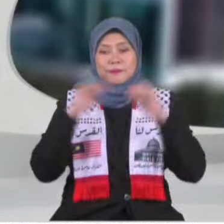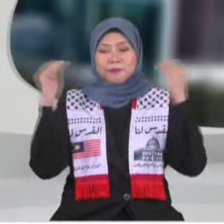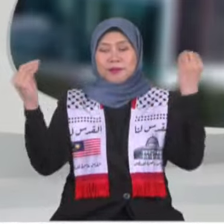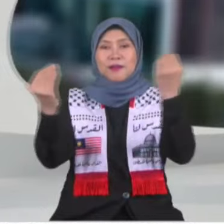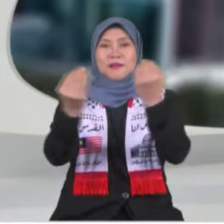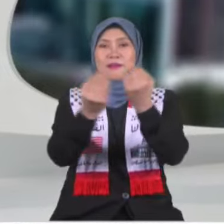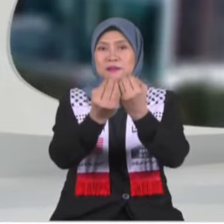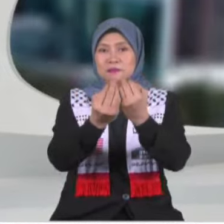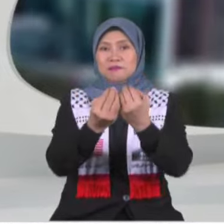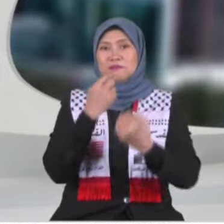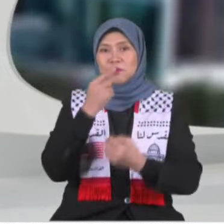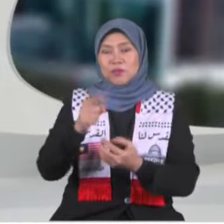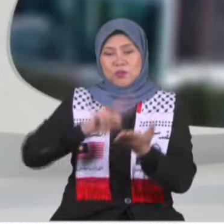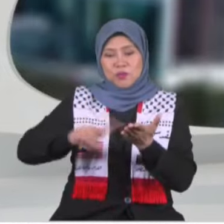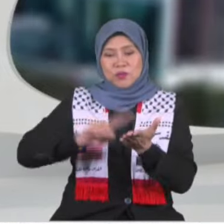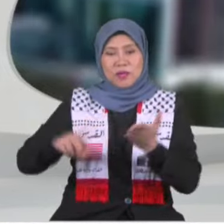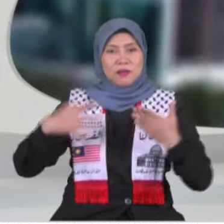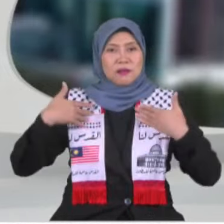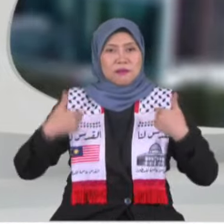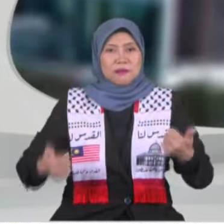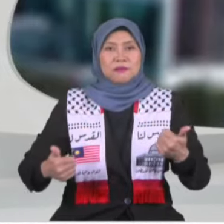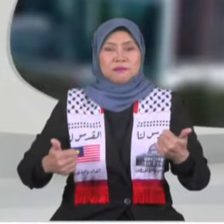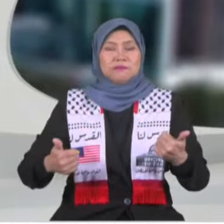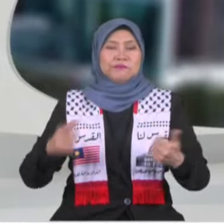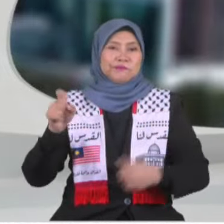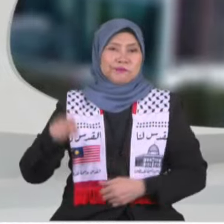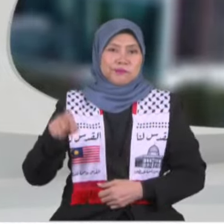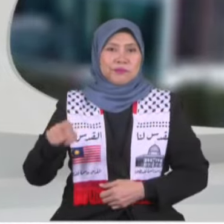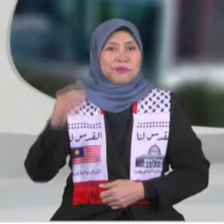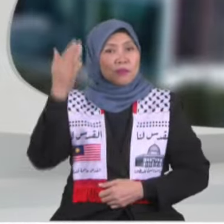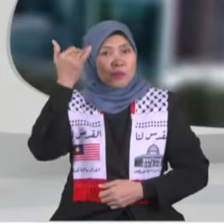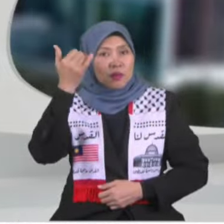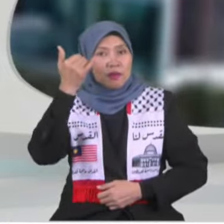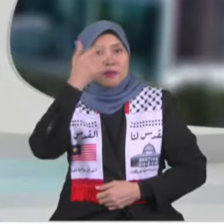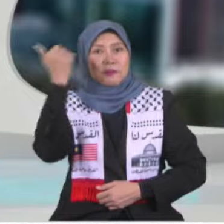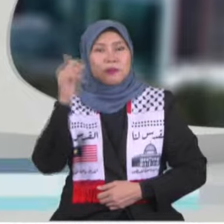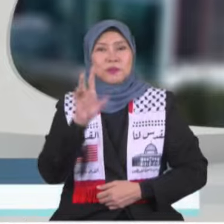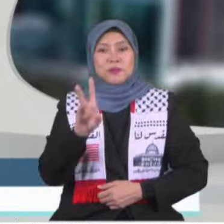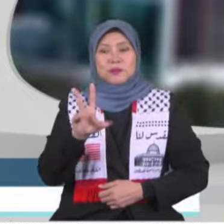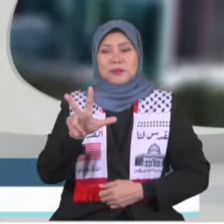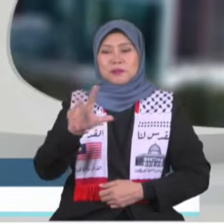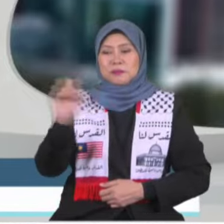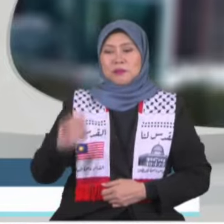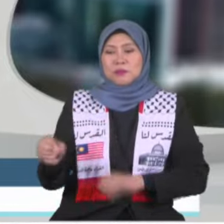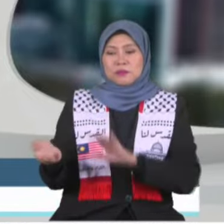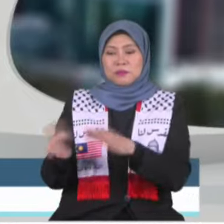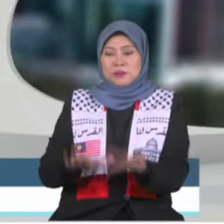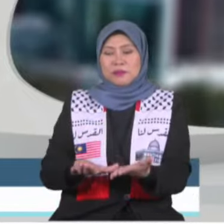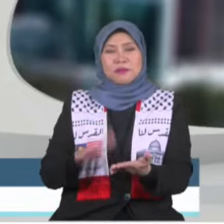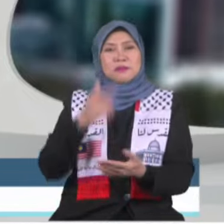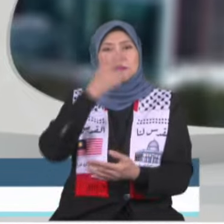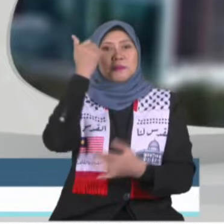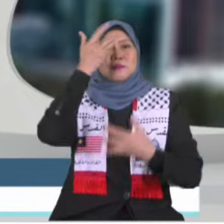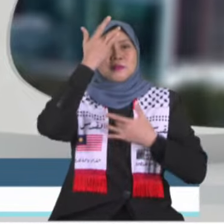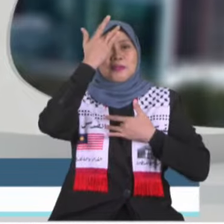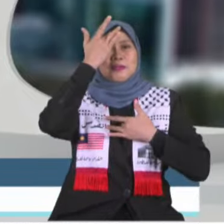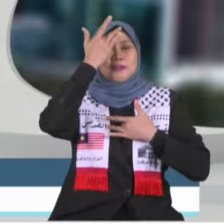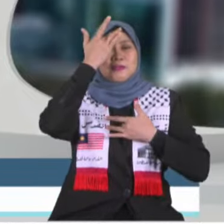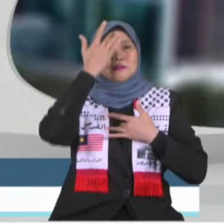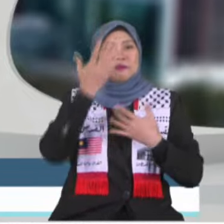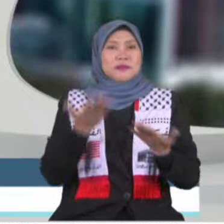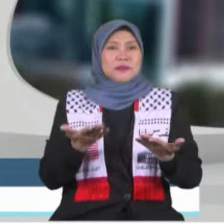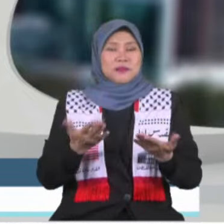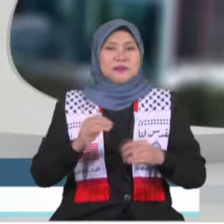Masyarakat diseru lakukan saringan kesihatan secara berkala. Ini kerana 73% kematian disebabkan oleh penyakit tidak